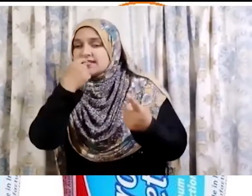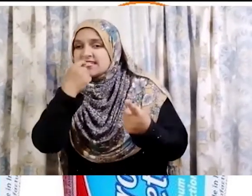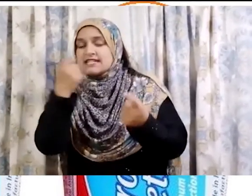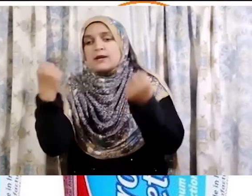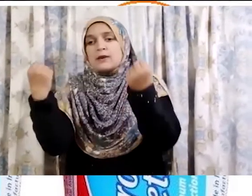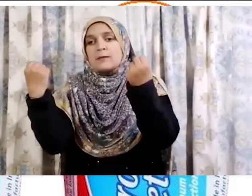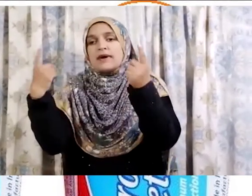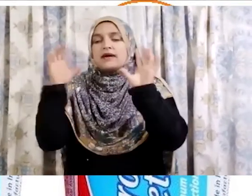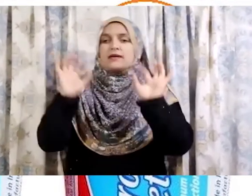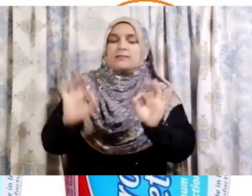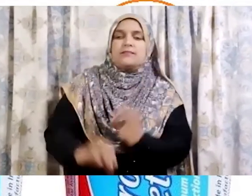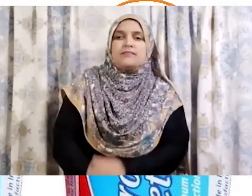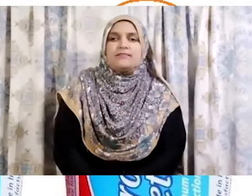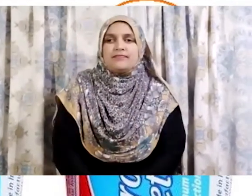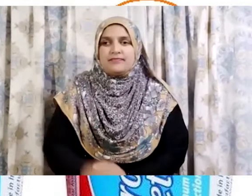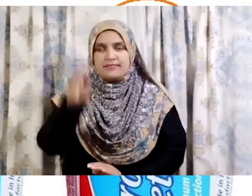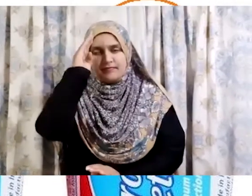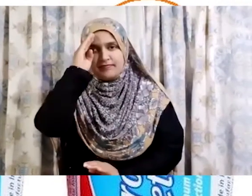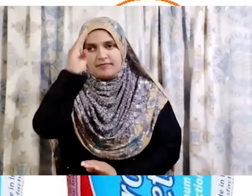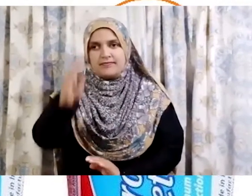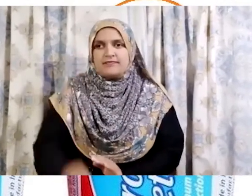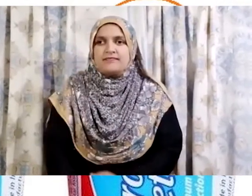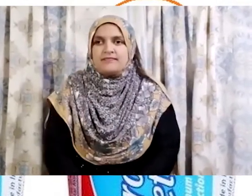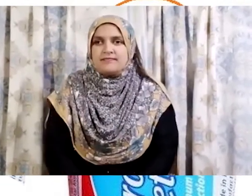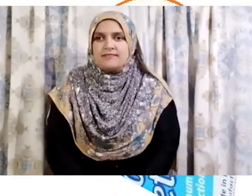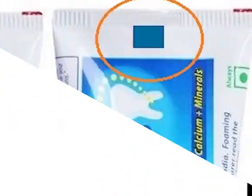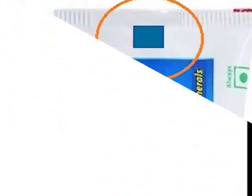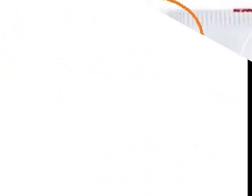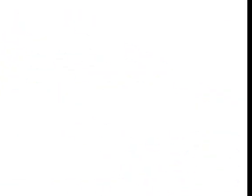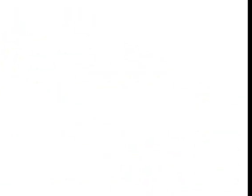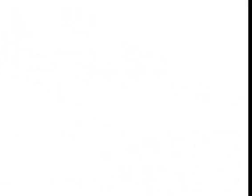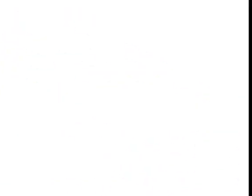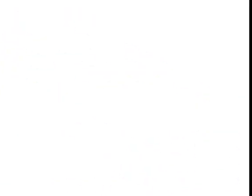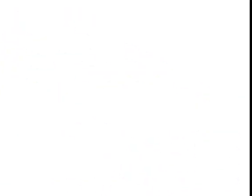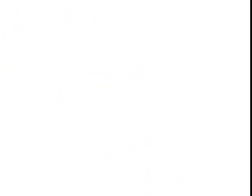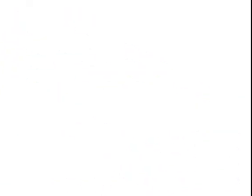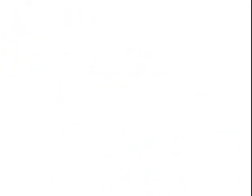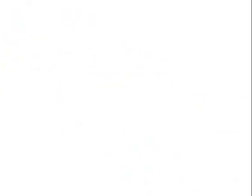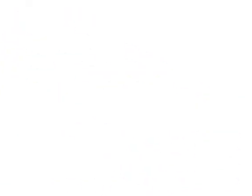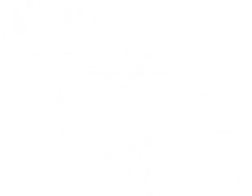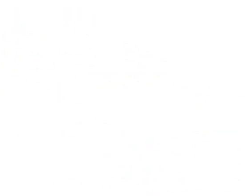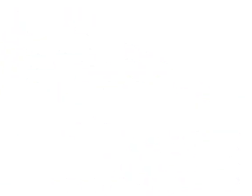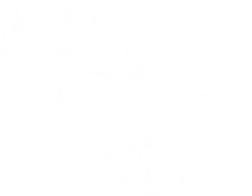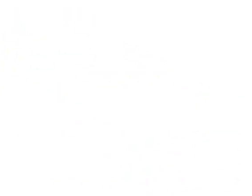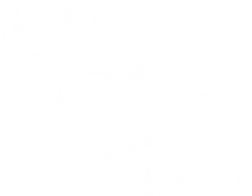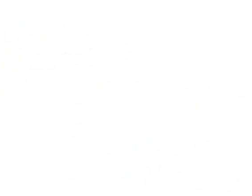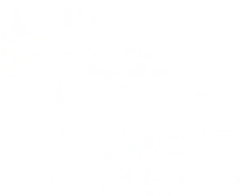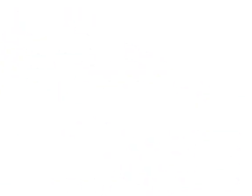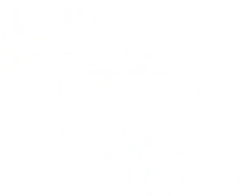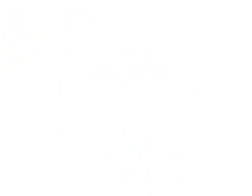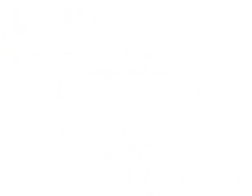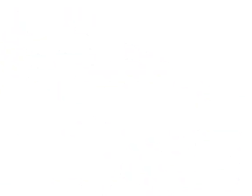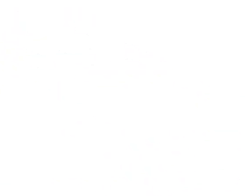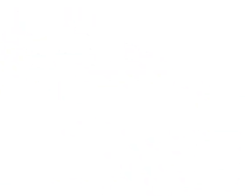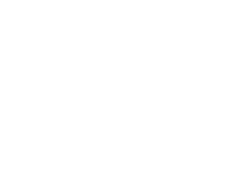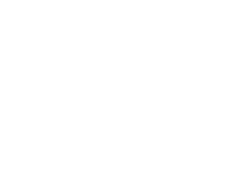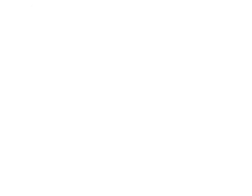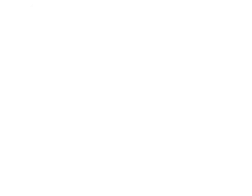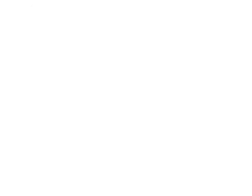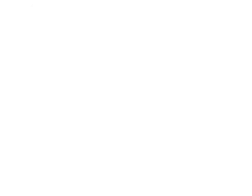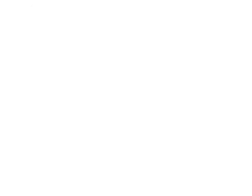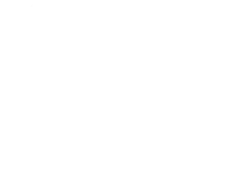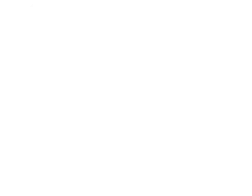साबित हो सकते हैं जो सिर्फ केमिकल से बनाए गए होते हैं इसी तरह सबस कलर कोर्ड बले टुथपेस्ट